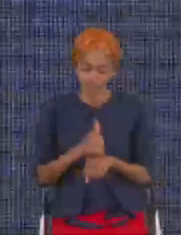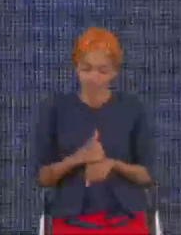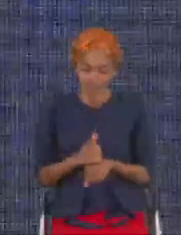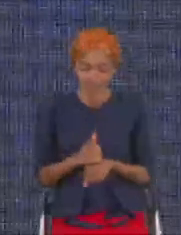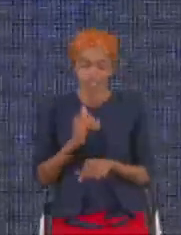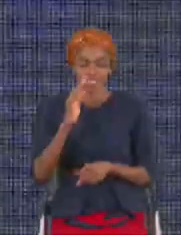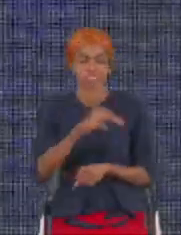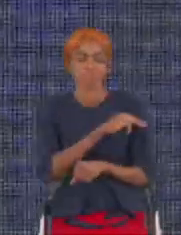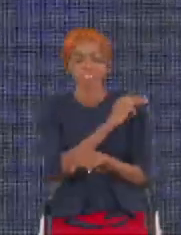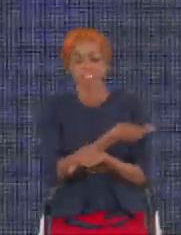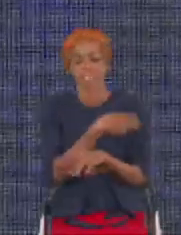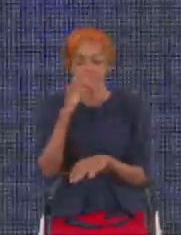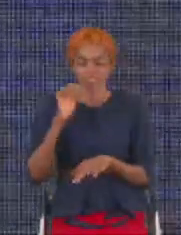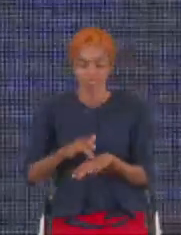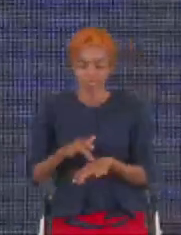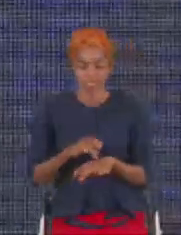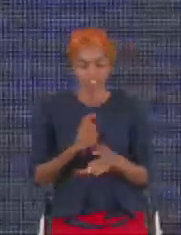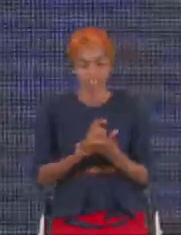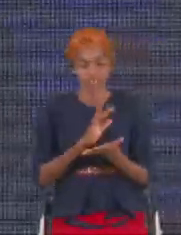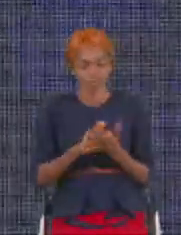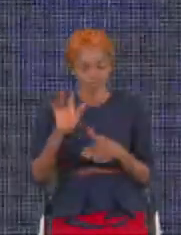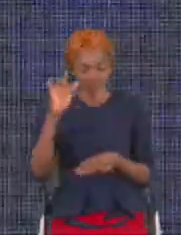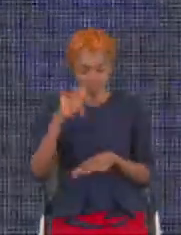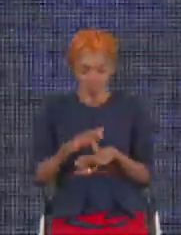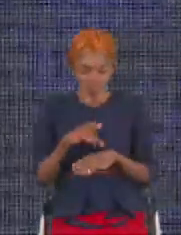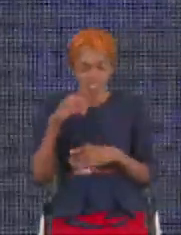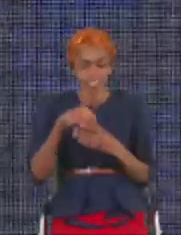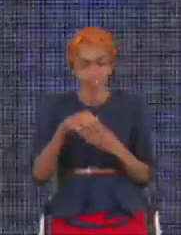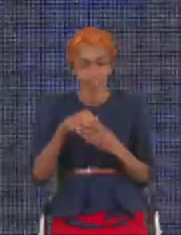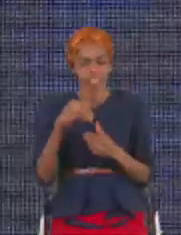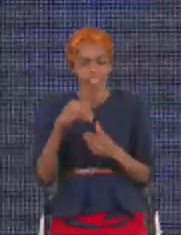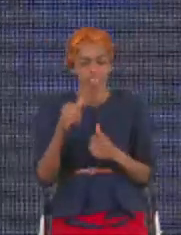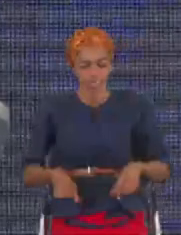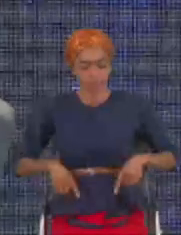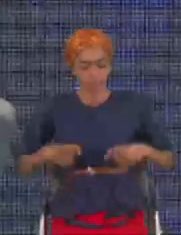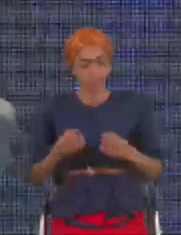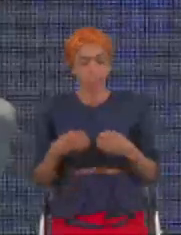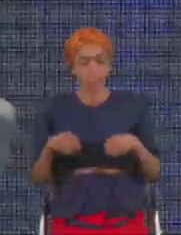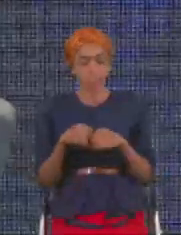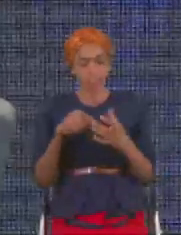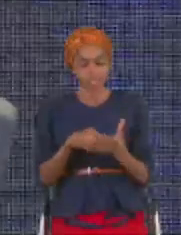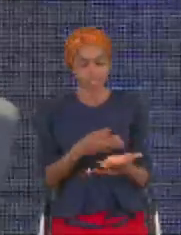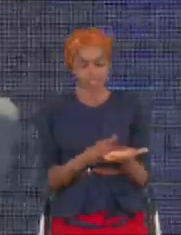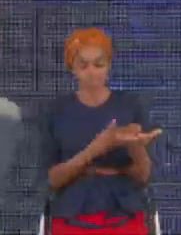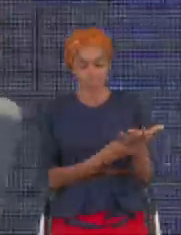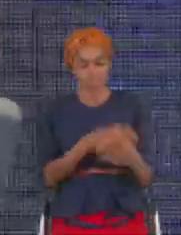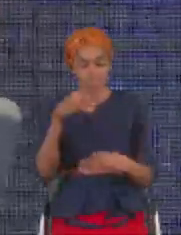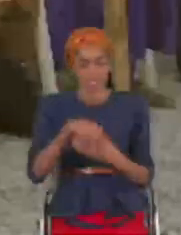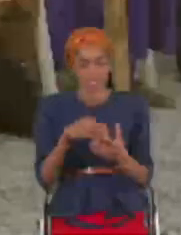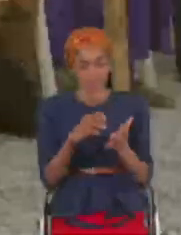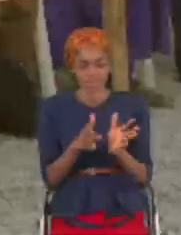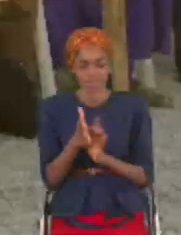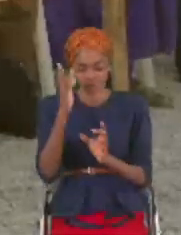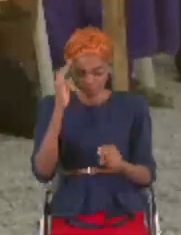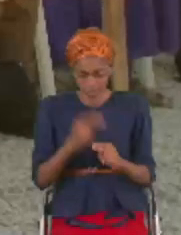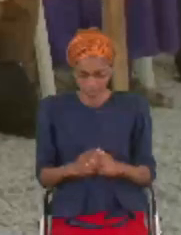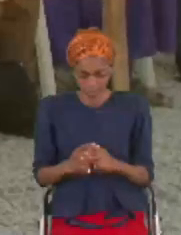tag en touchant la touche divine dans chaque vie même en somme joue au nom de